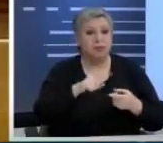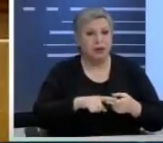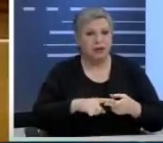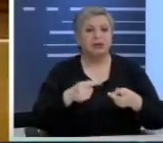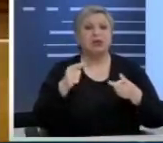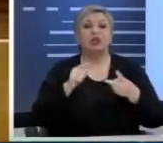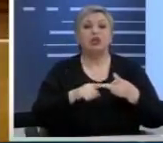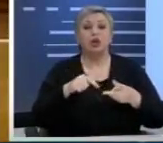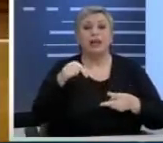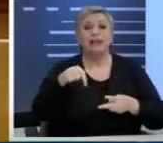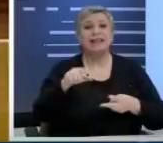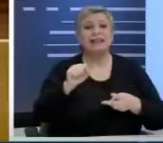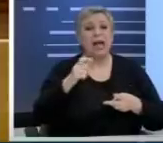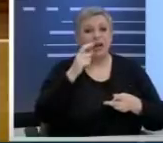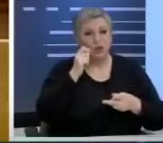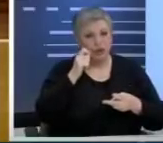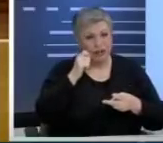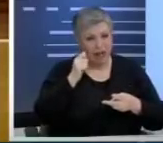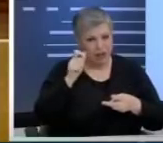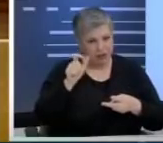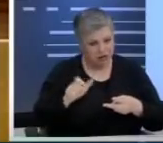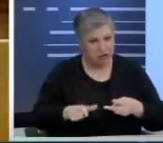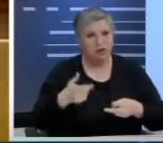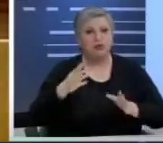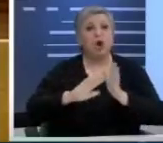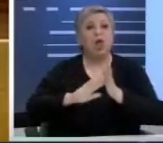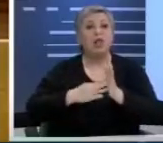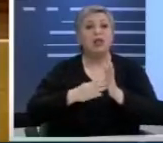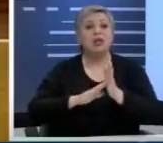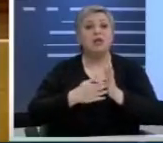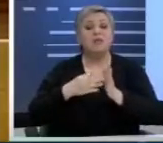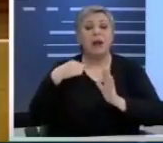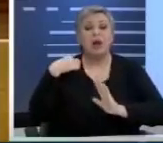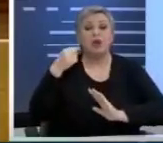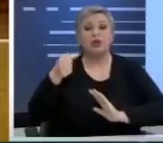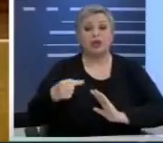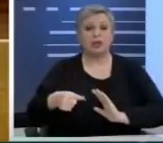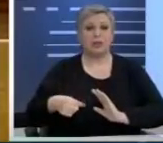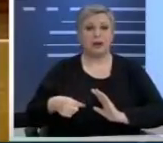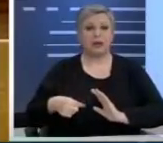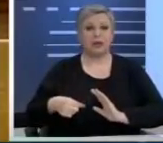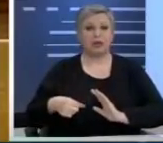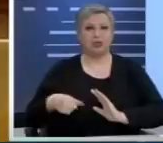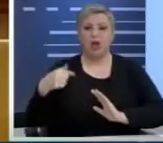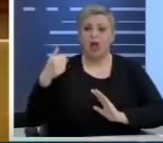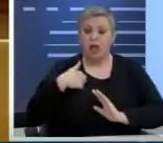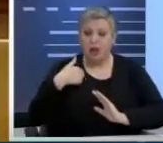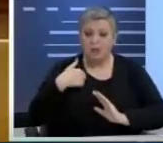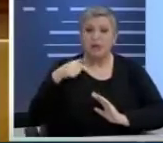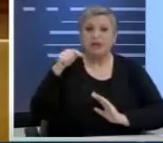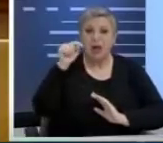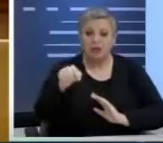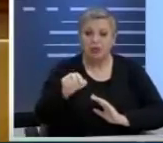υπάλληλος. Εμείς δεν επιλέγουμε κομματικά. Δημόσιο υπάλληλο επιλέξαμε.